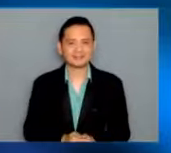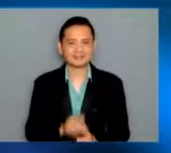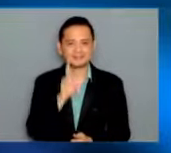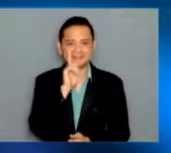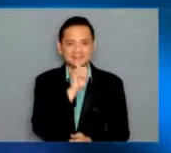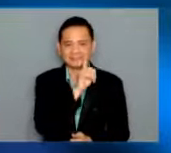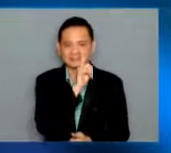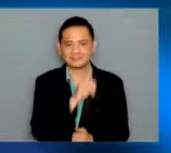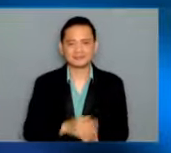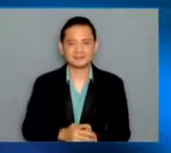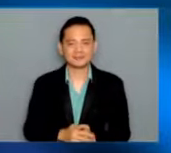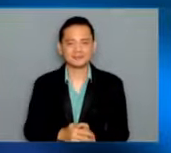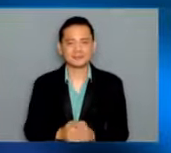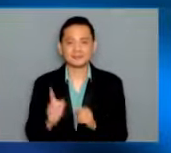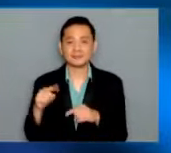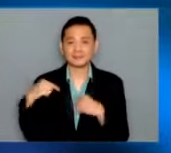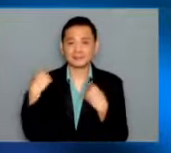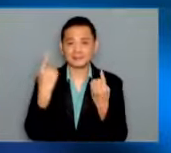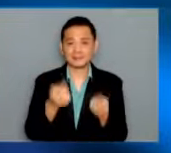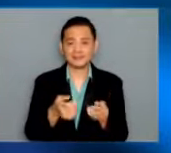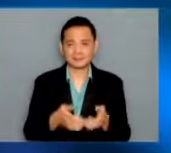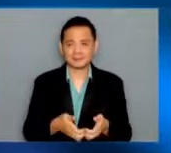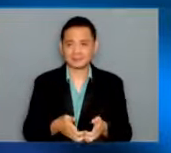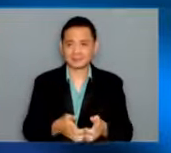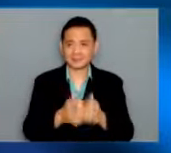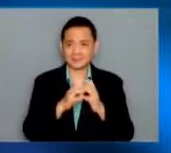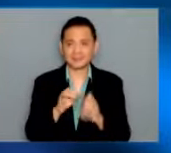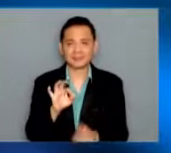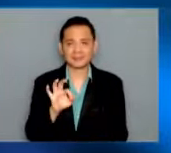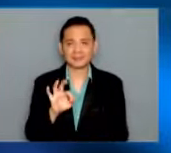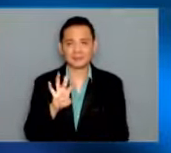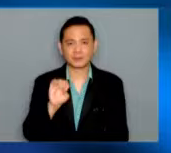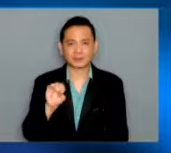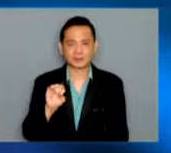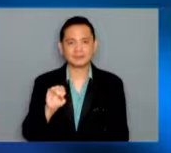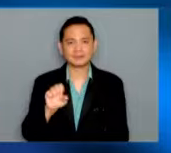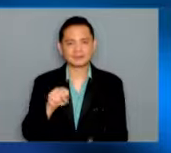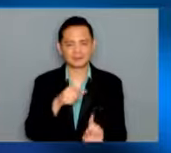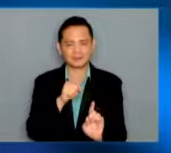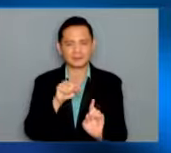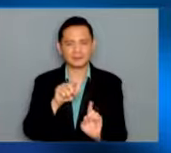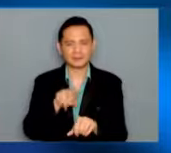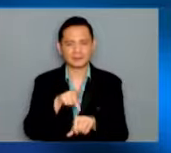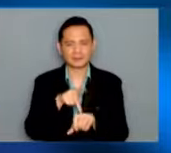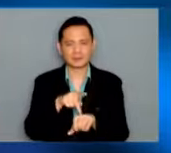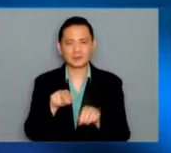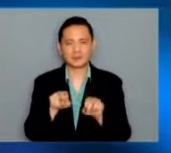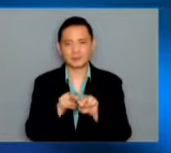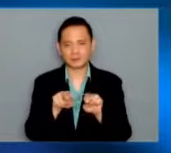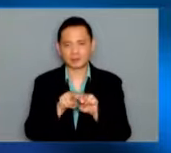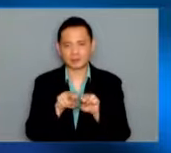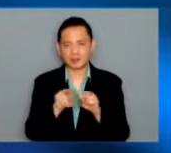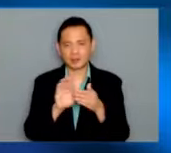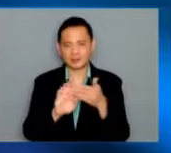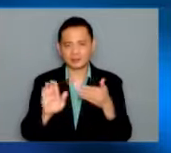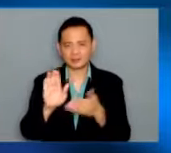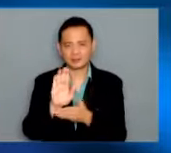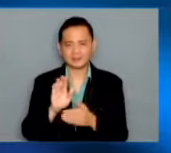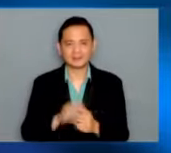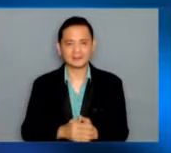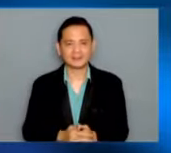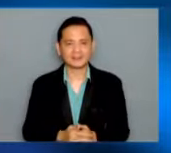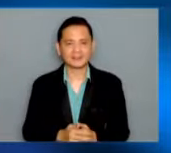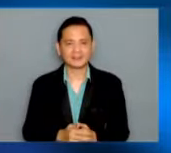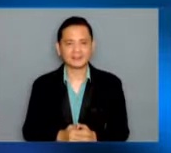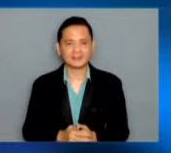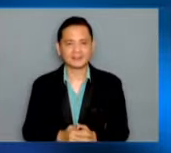Oo, 1940s sa Philippine Normal College. Ngayon, Philippine Normal University na siya. Hindi naka-recover yung dimple siya. Alam yung